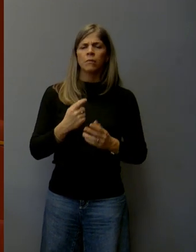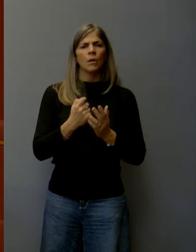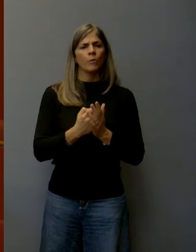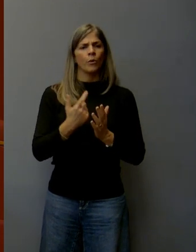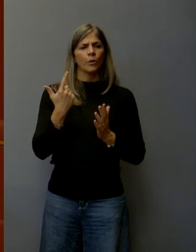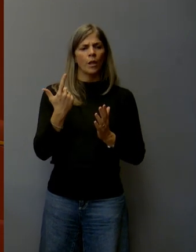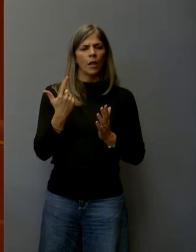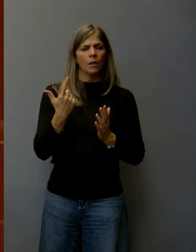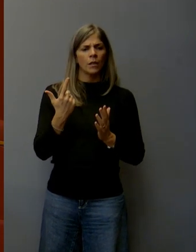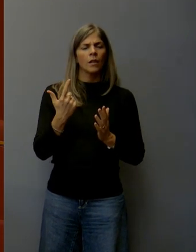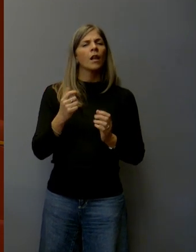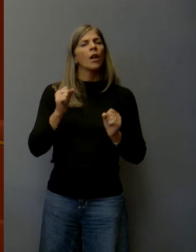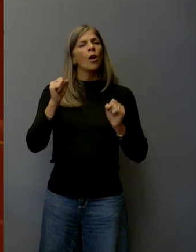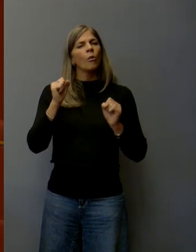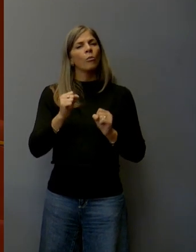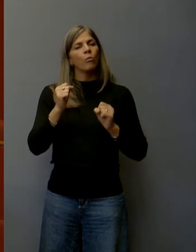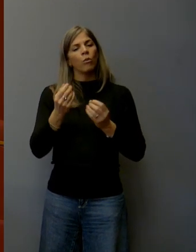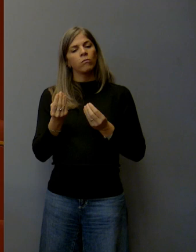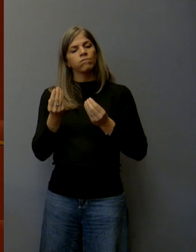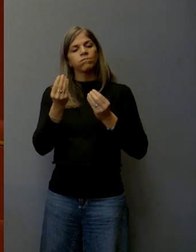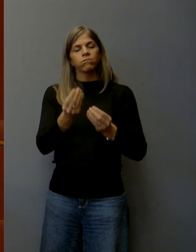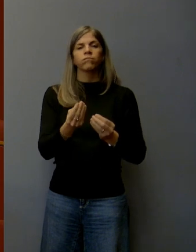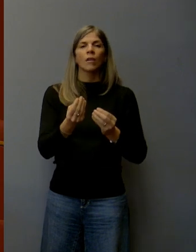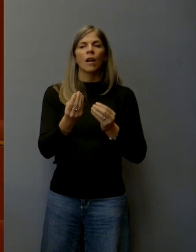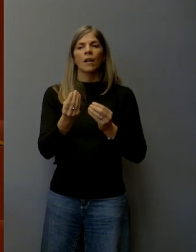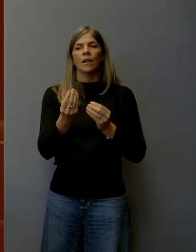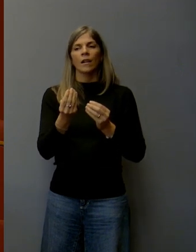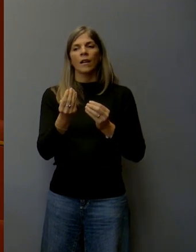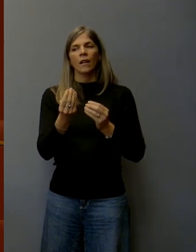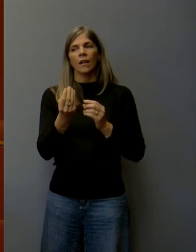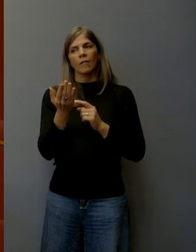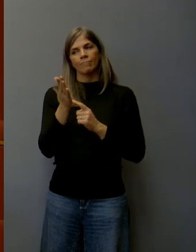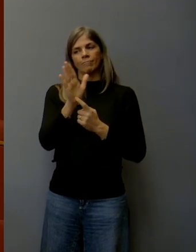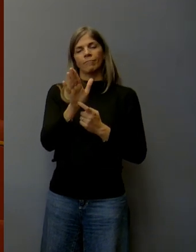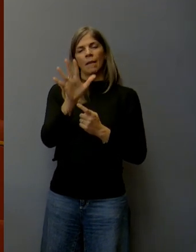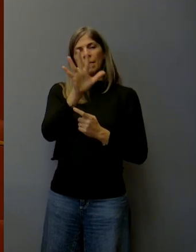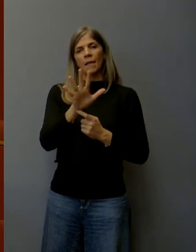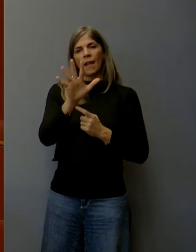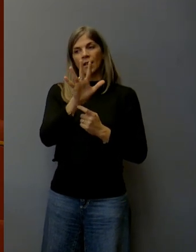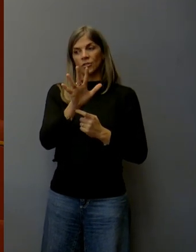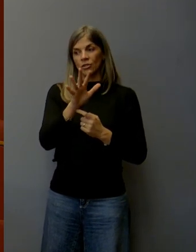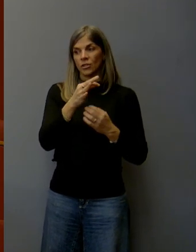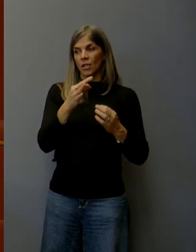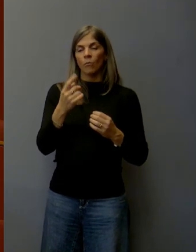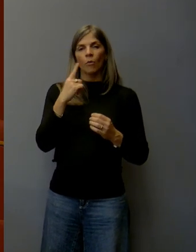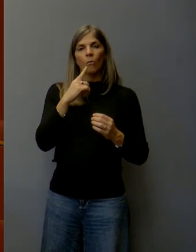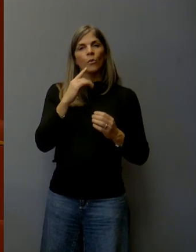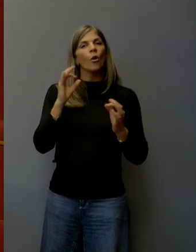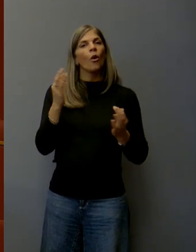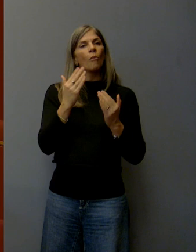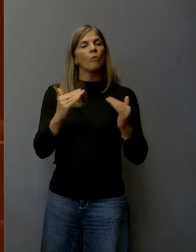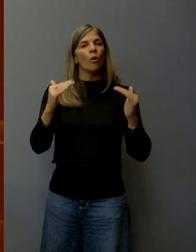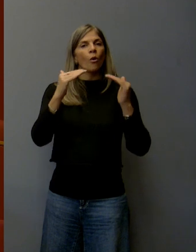offrire una fotografia adeguata della effettiva pari opportunità che viene